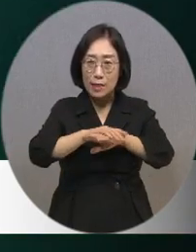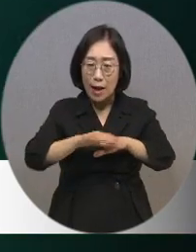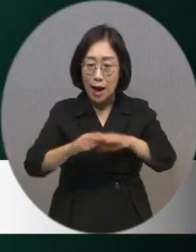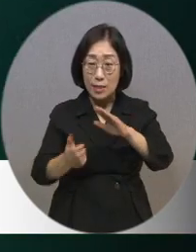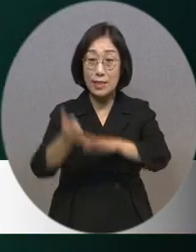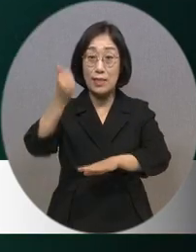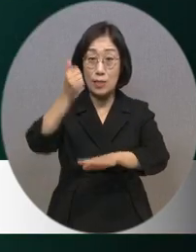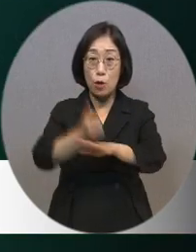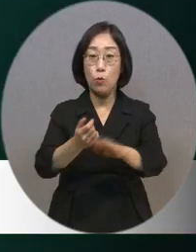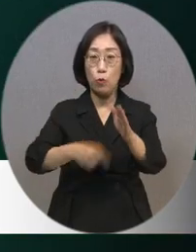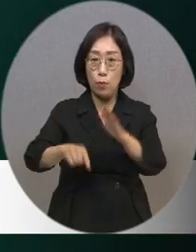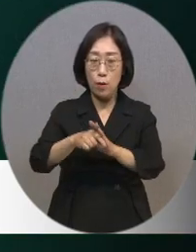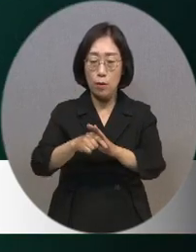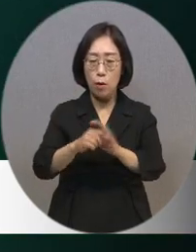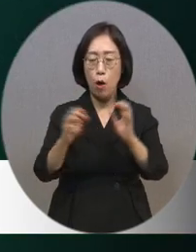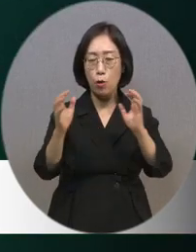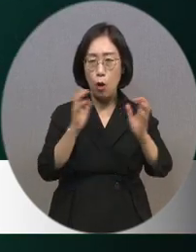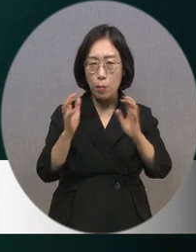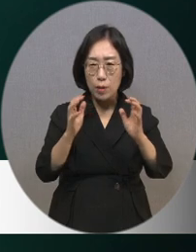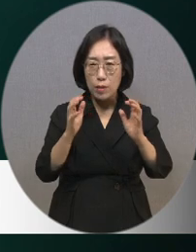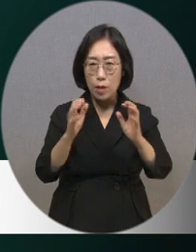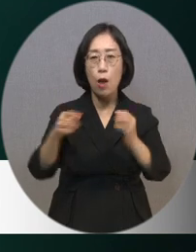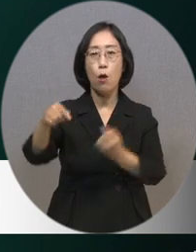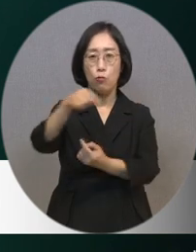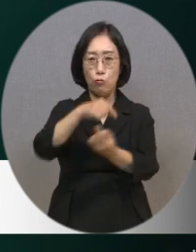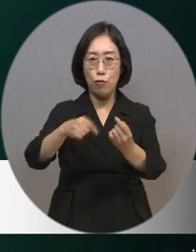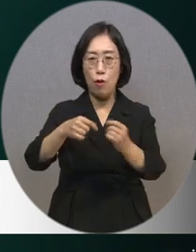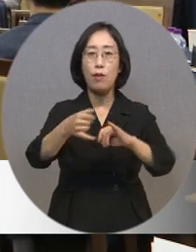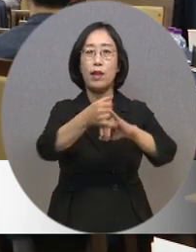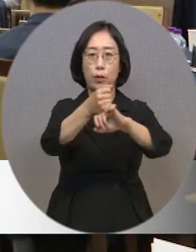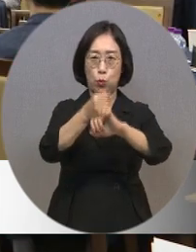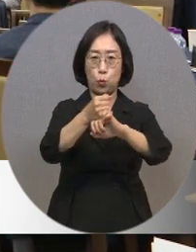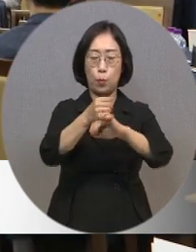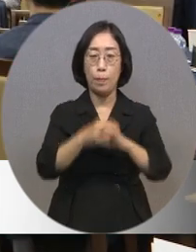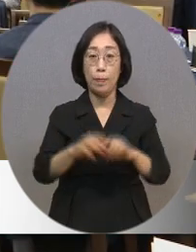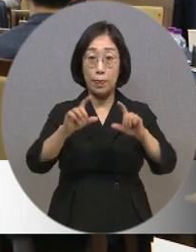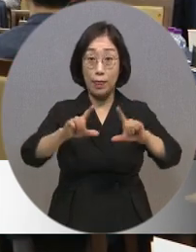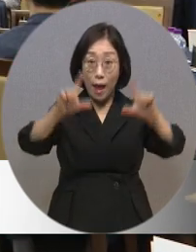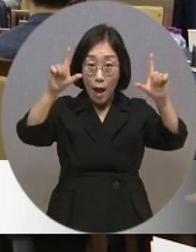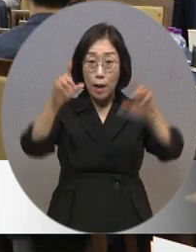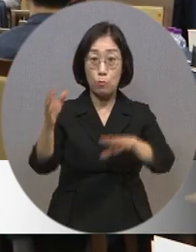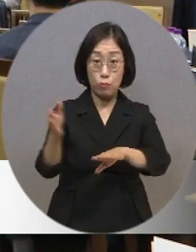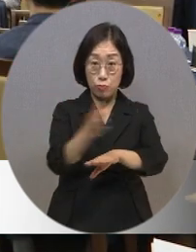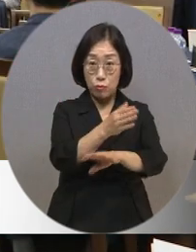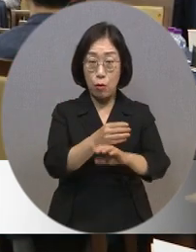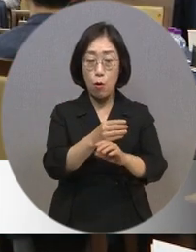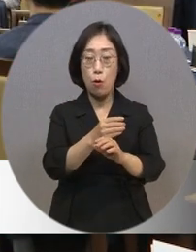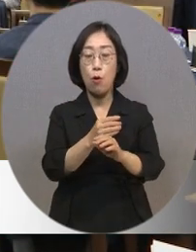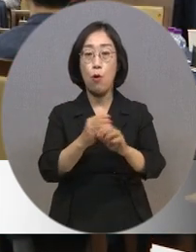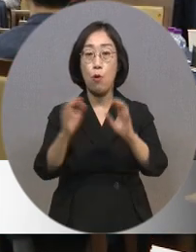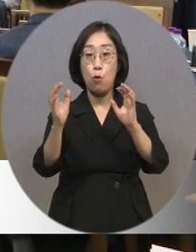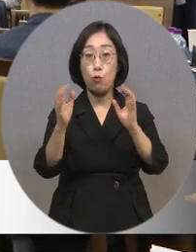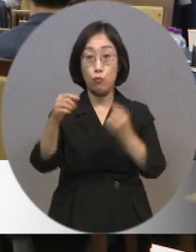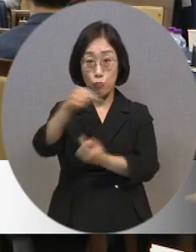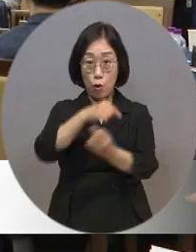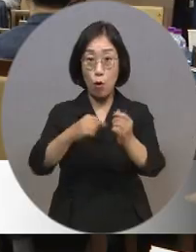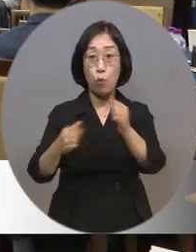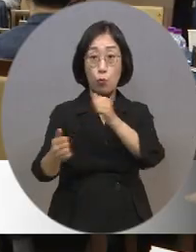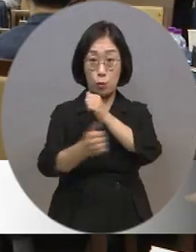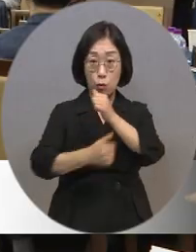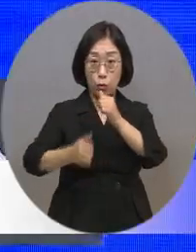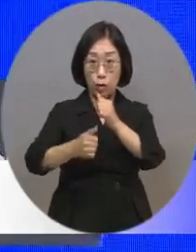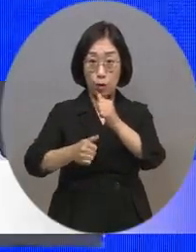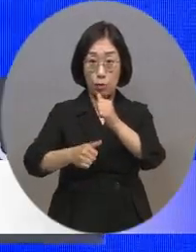위해 실무협의체를 운영하기로 했습니다. 협약식 이후 운영위원회 출범식에서는